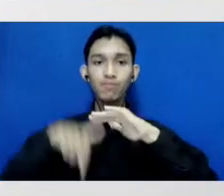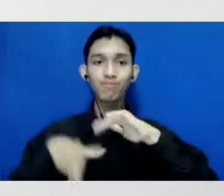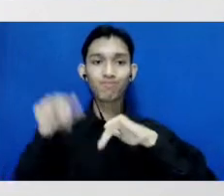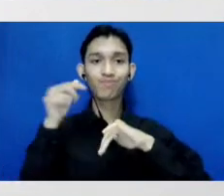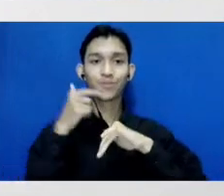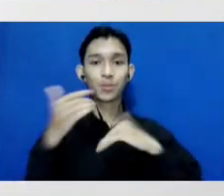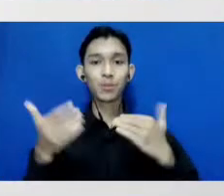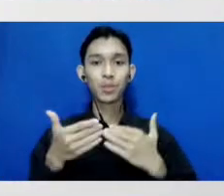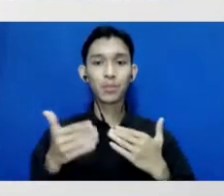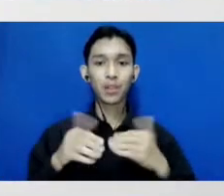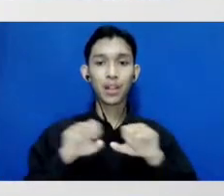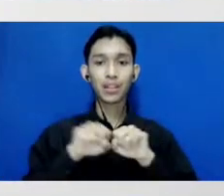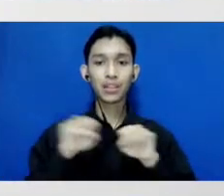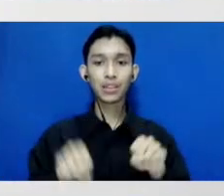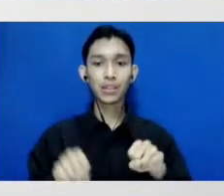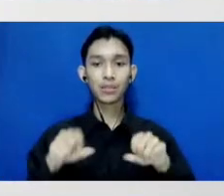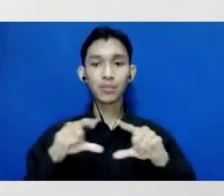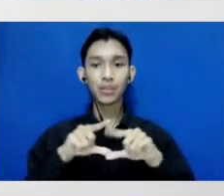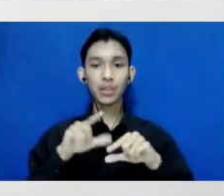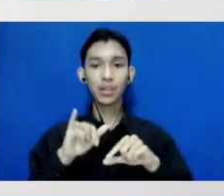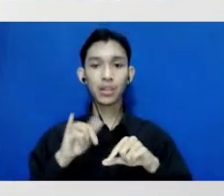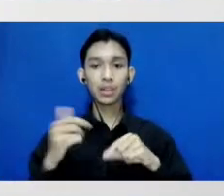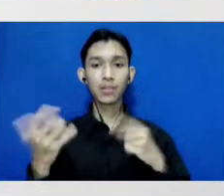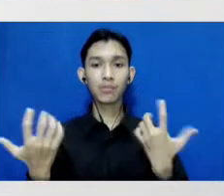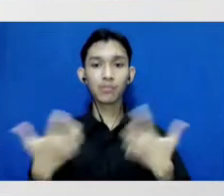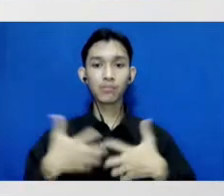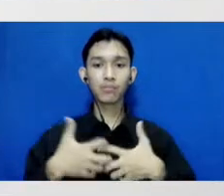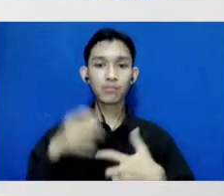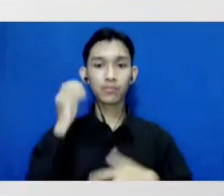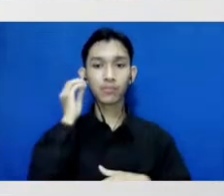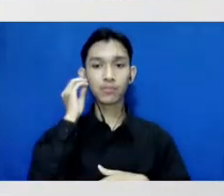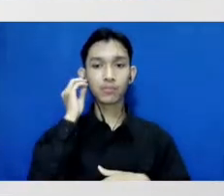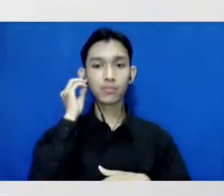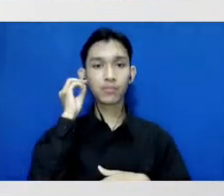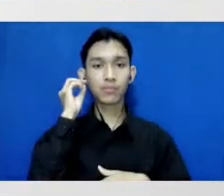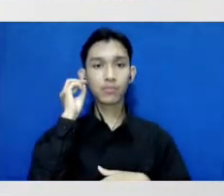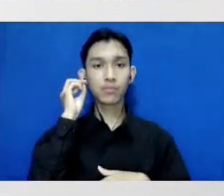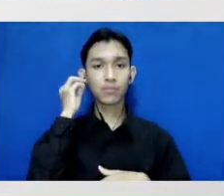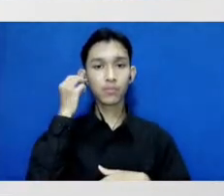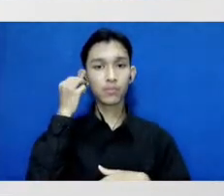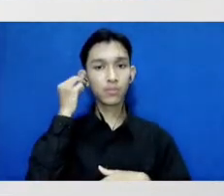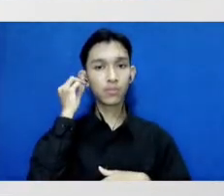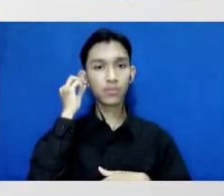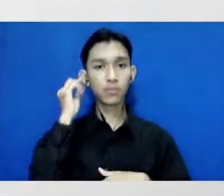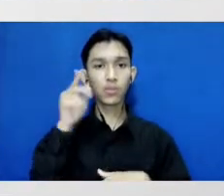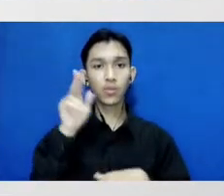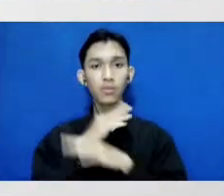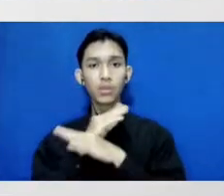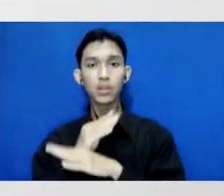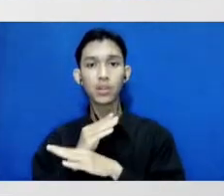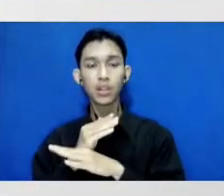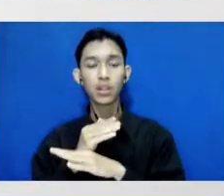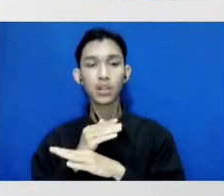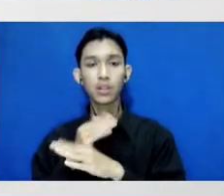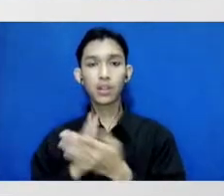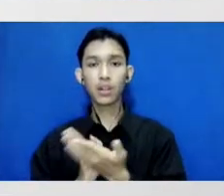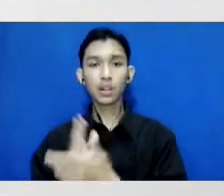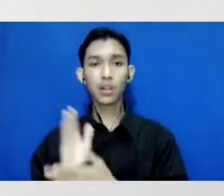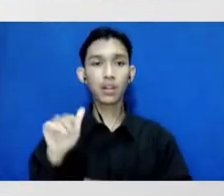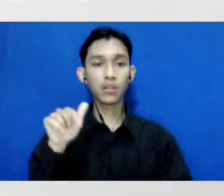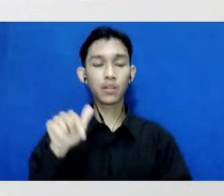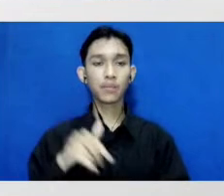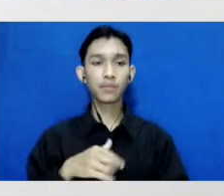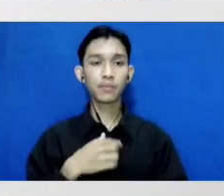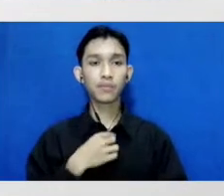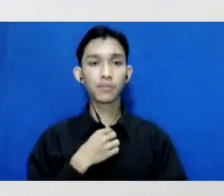bagaimana sistem AI diaplikasikan untuk mencegah terlanggarnya hak fundamental di EU.